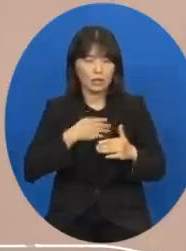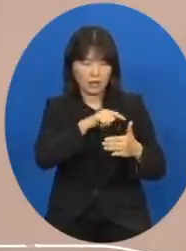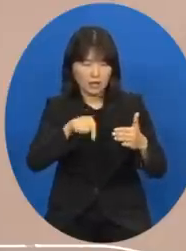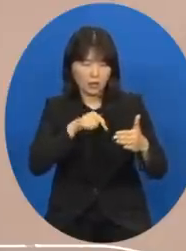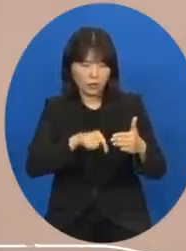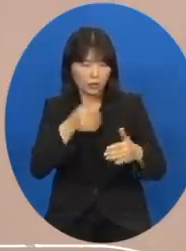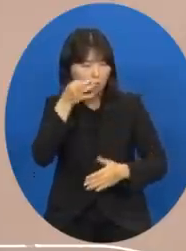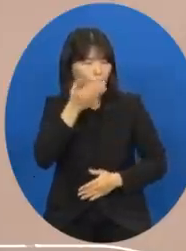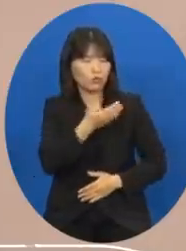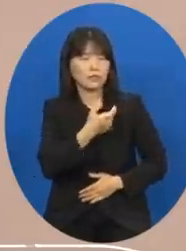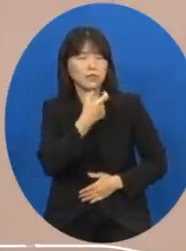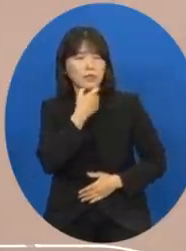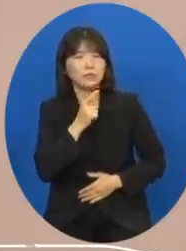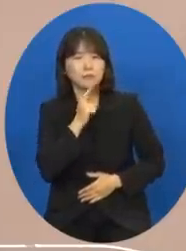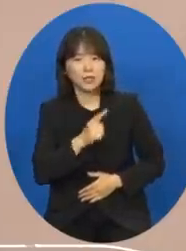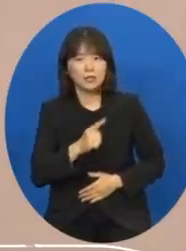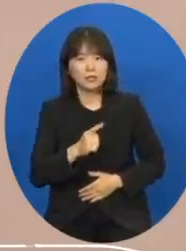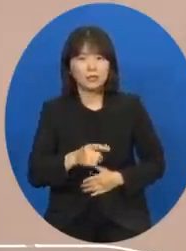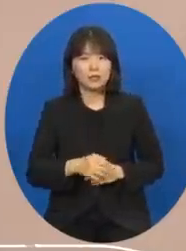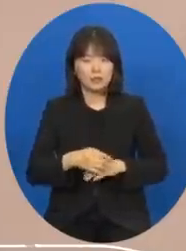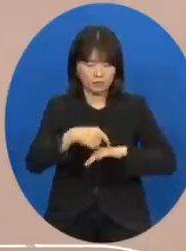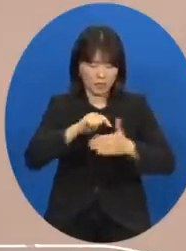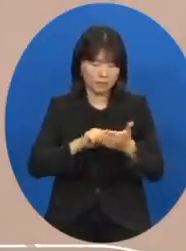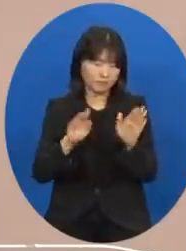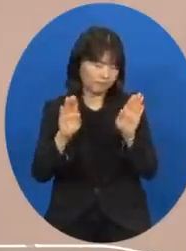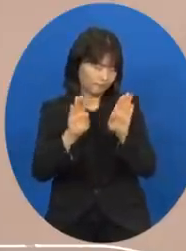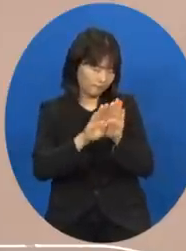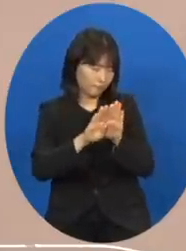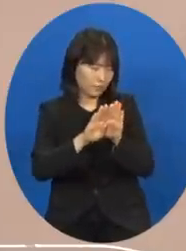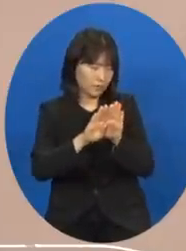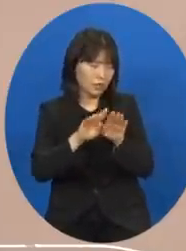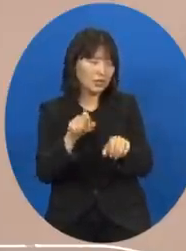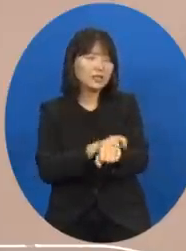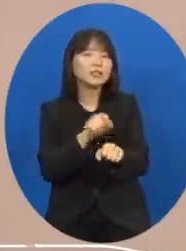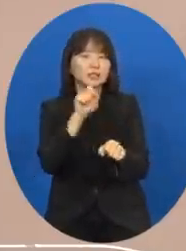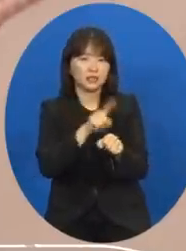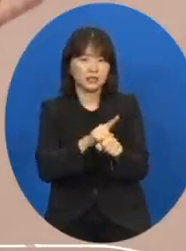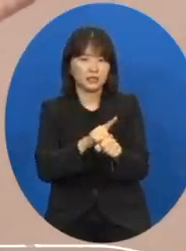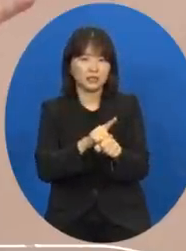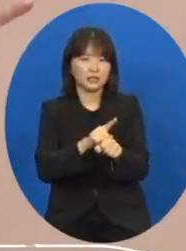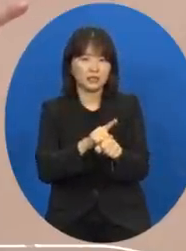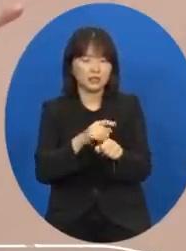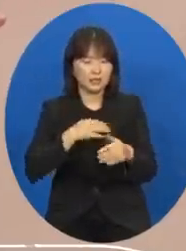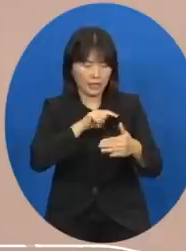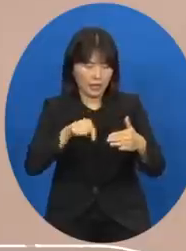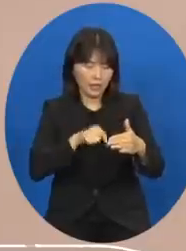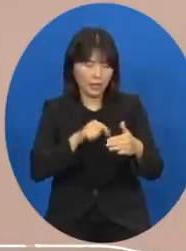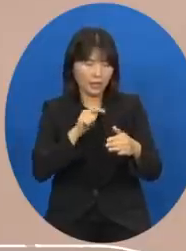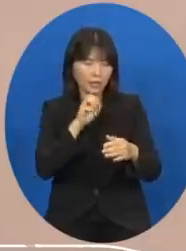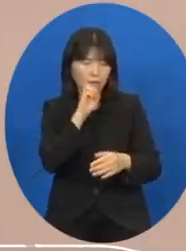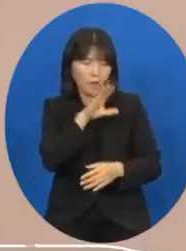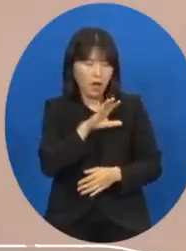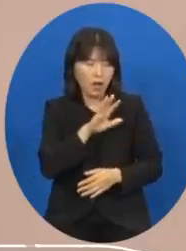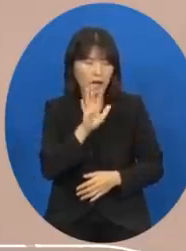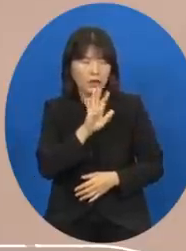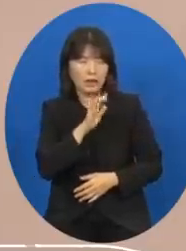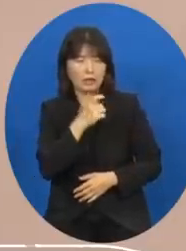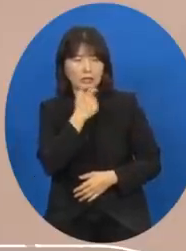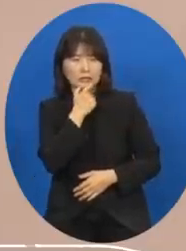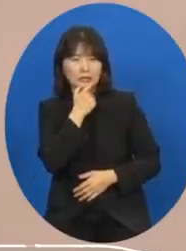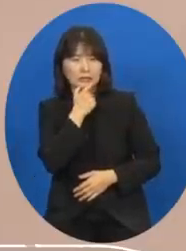뜻이죠. 마음이 딱 닫혀있는 사람의 전형적인 특징입니다. 말 안 하려고 하는 거예요. 내 문제, 내